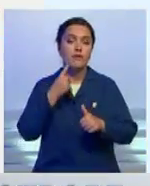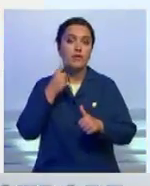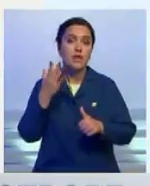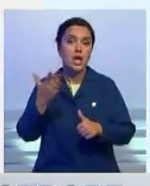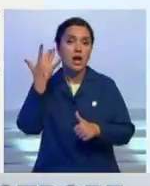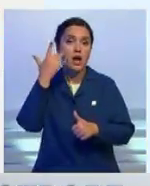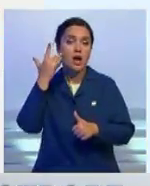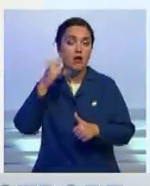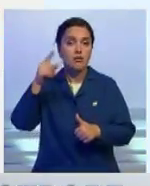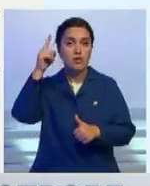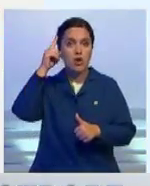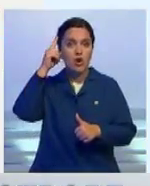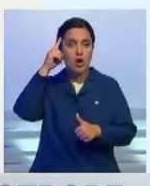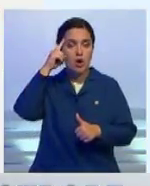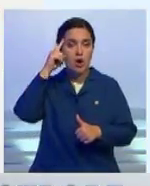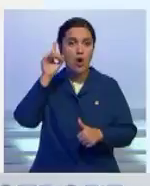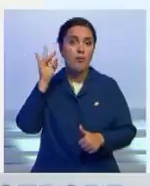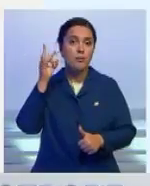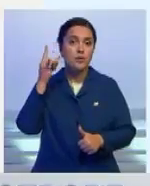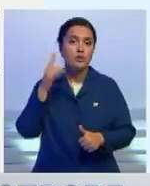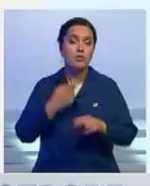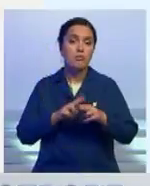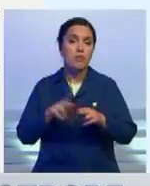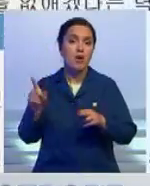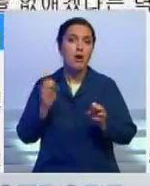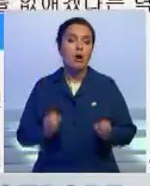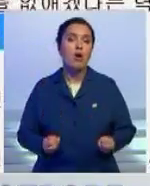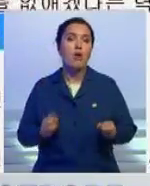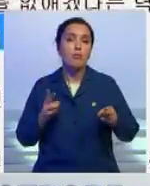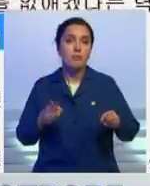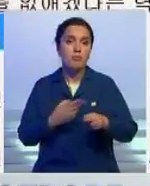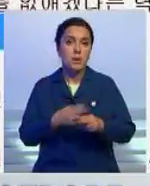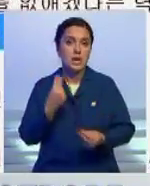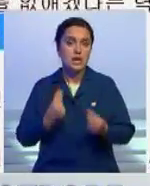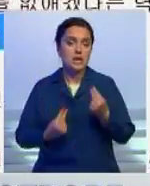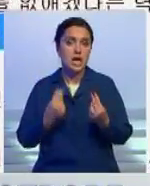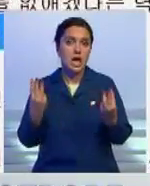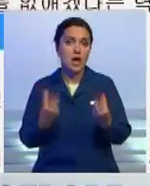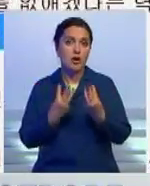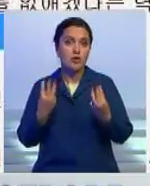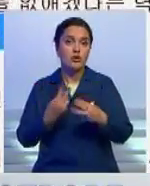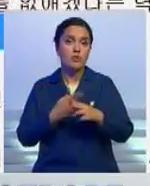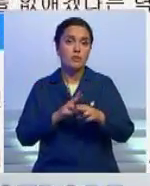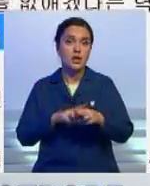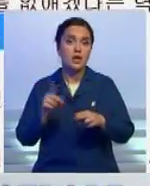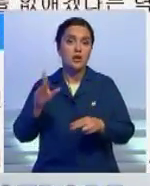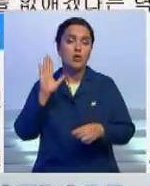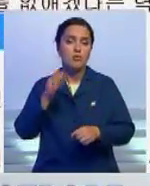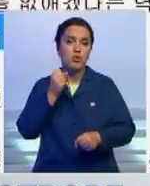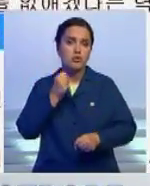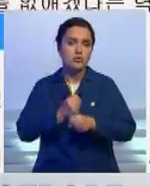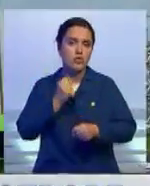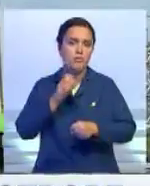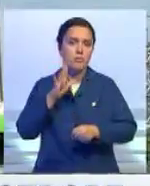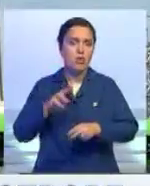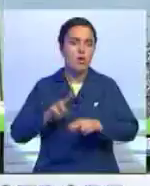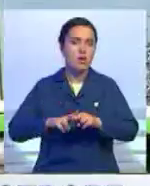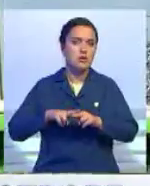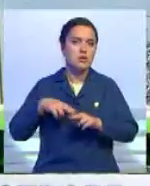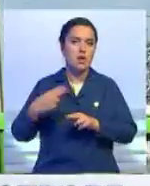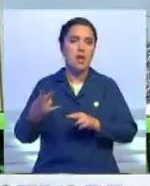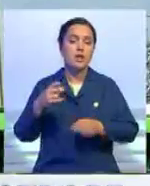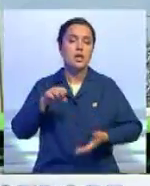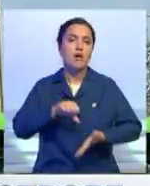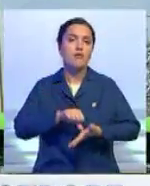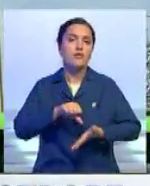лидера безумной, а его самого гангстером, играющим с огнем. Он отметил, что рассматривает сверхжесткие контрмеры в ответ